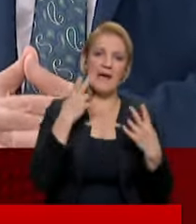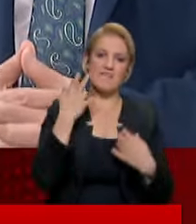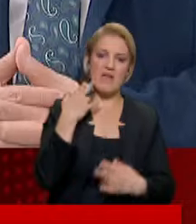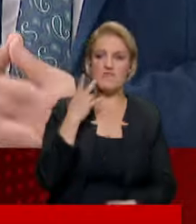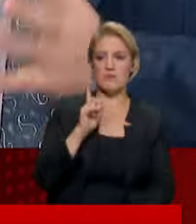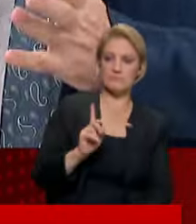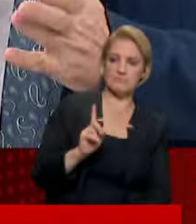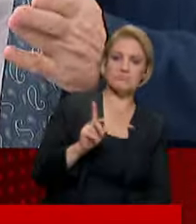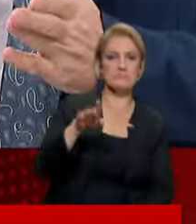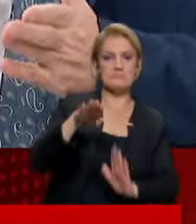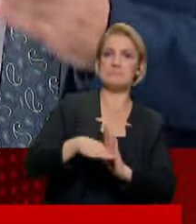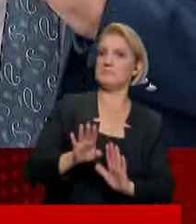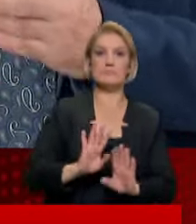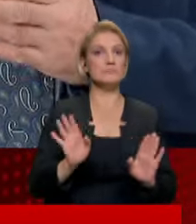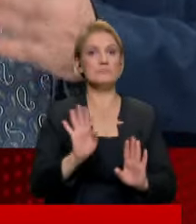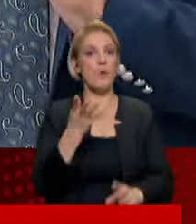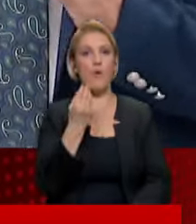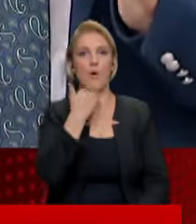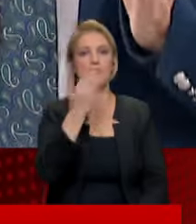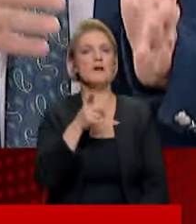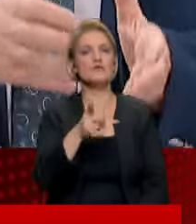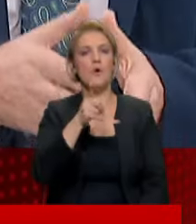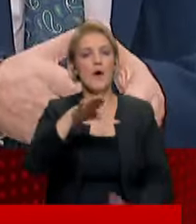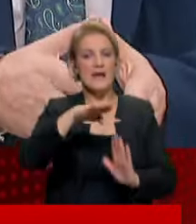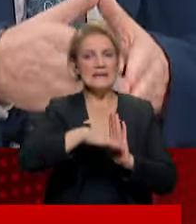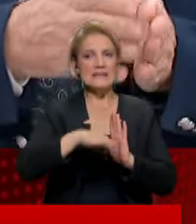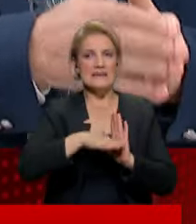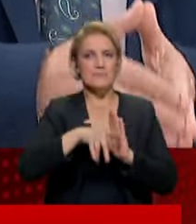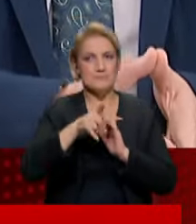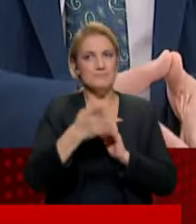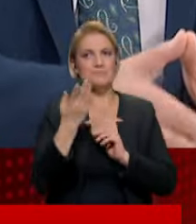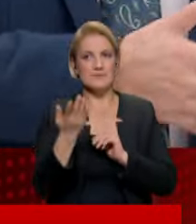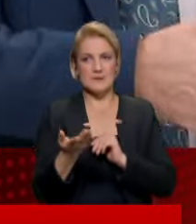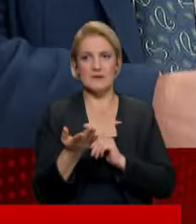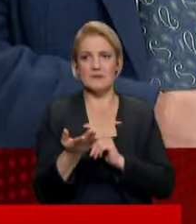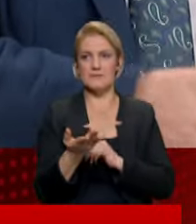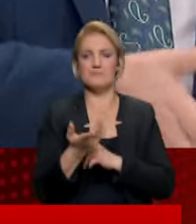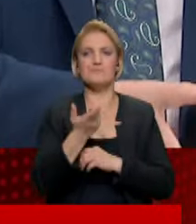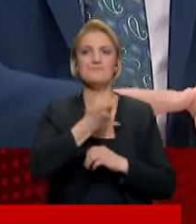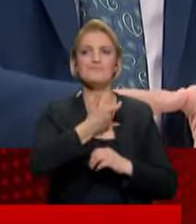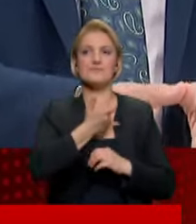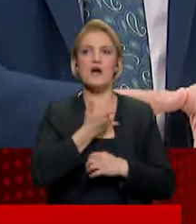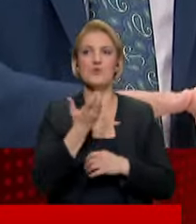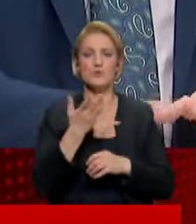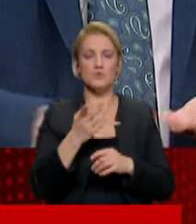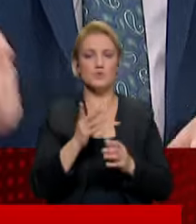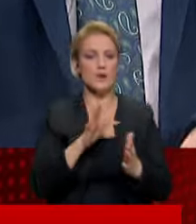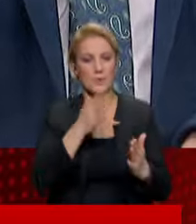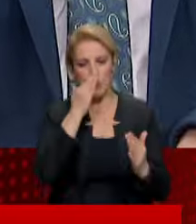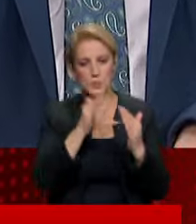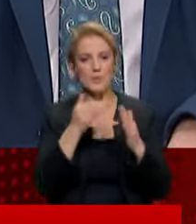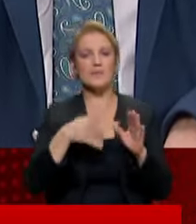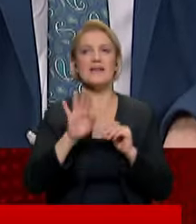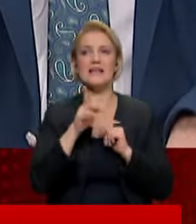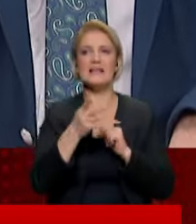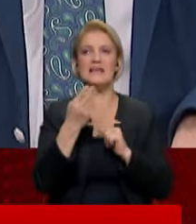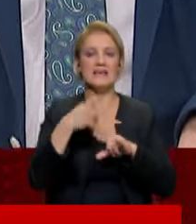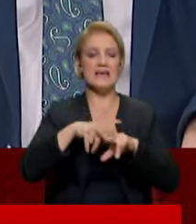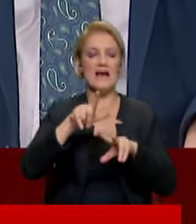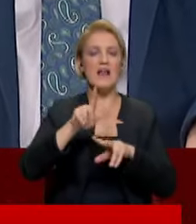efendi durdu olmaz yani Dolayısıyla o indirimler zaten Yani kanunun mevcut durumuna aykırı iyi halli olmak